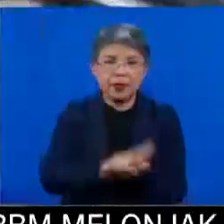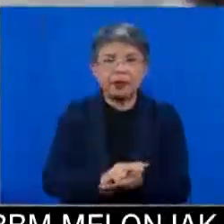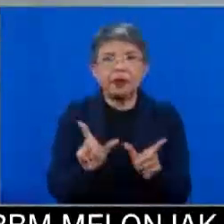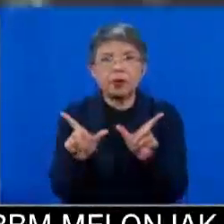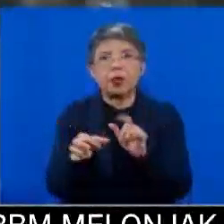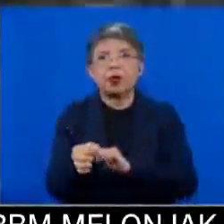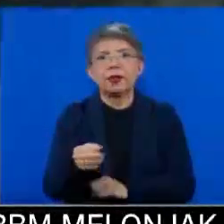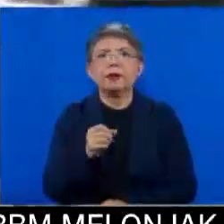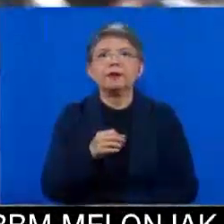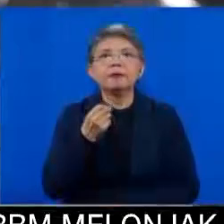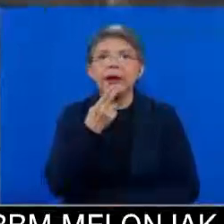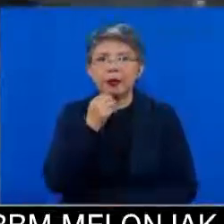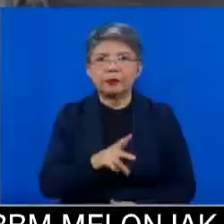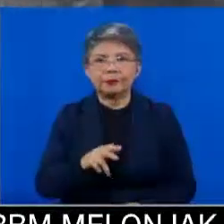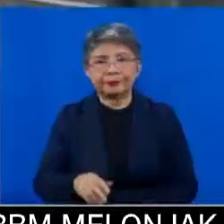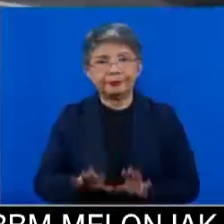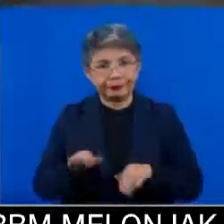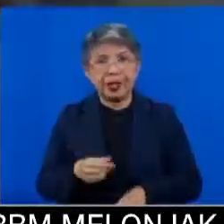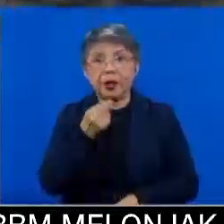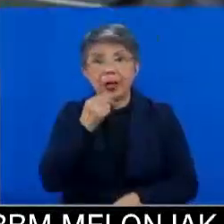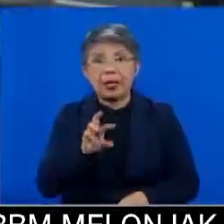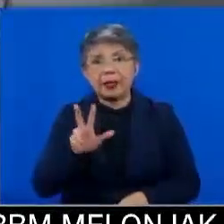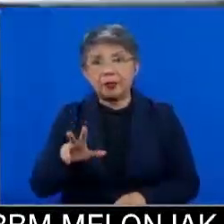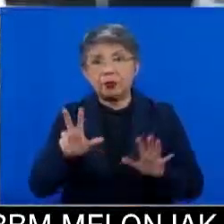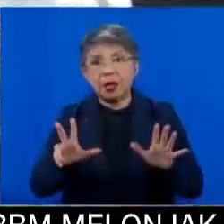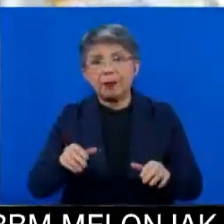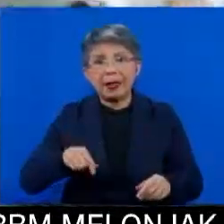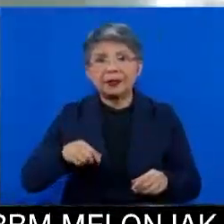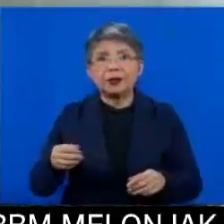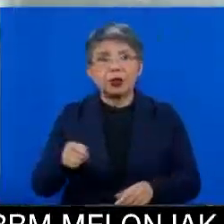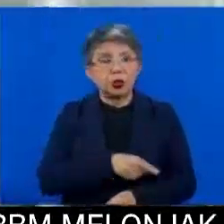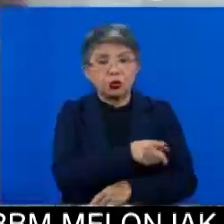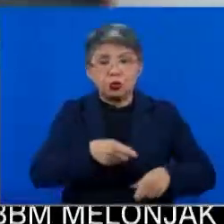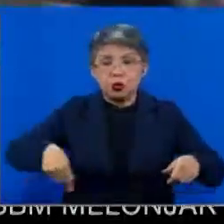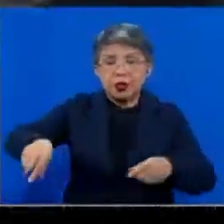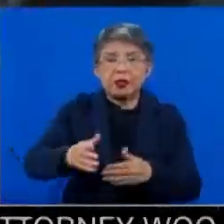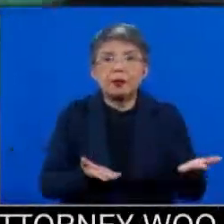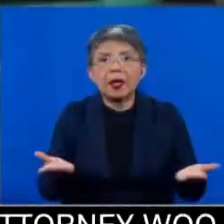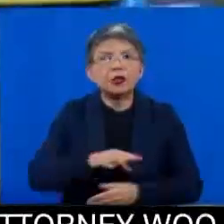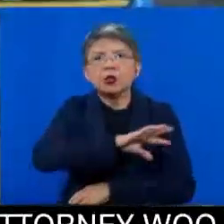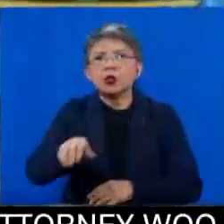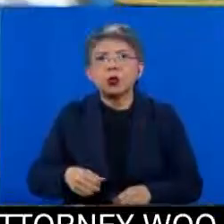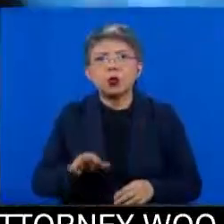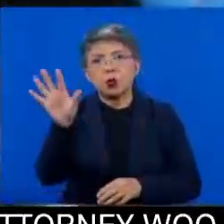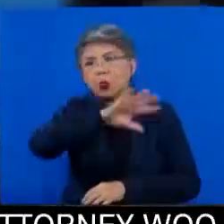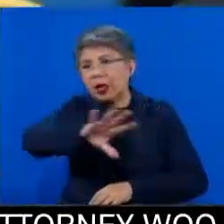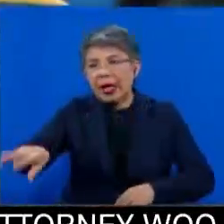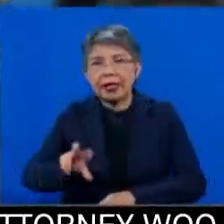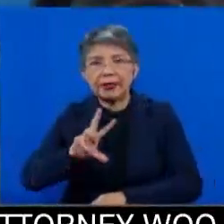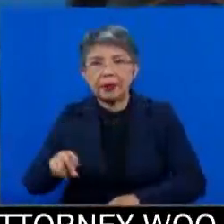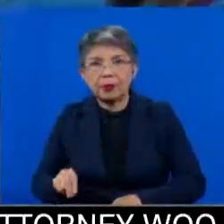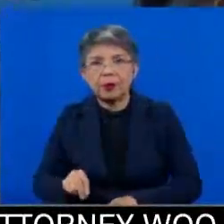Kota Bandung. Di Kota Bandung terdapat 38 jurusan angkot yang melayani hampir seluruh wilayah dengan jumlah